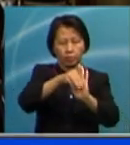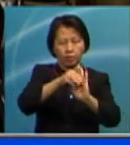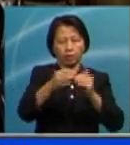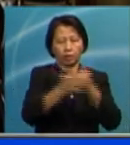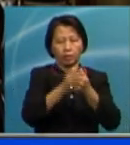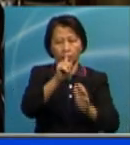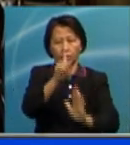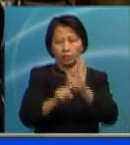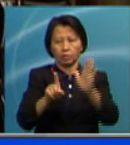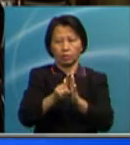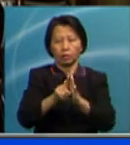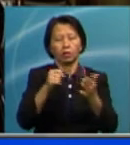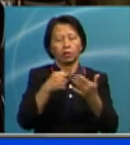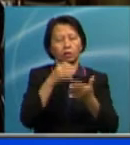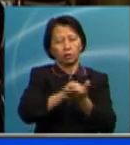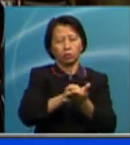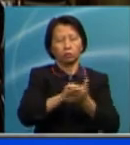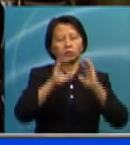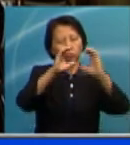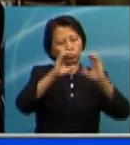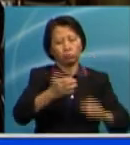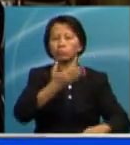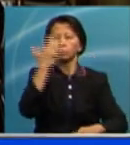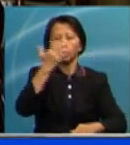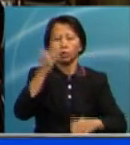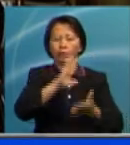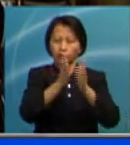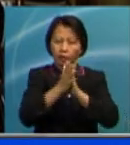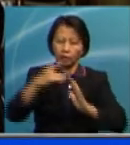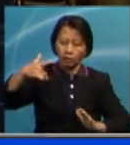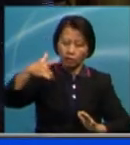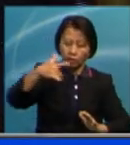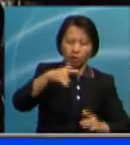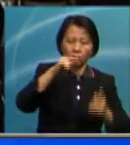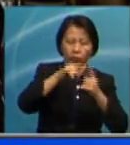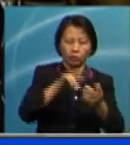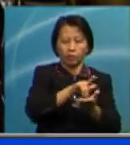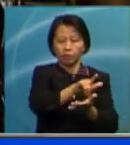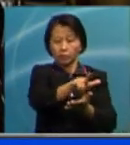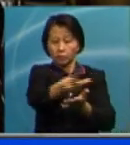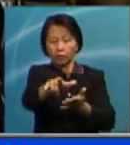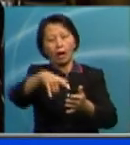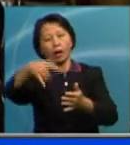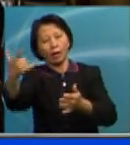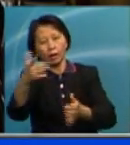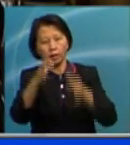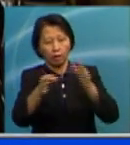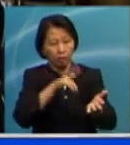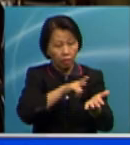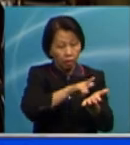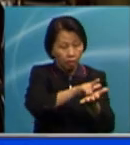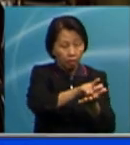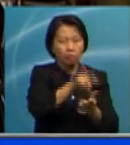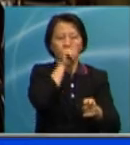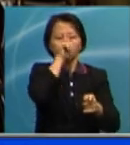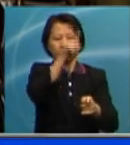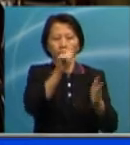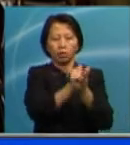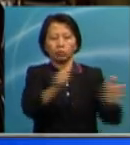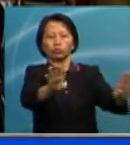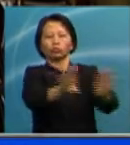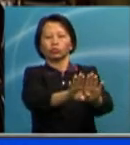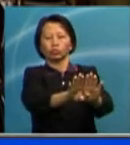hingga 1 jam adalah prosedur biasa supaya pesawat boleh terbang ke lapangan terbang lain sekiranya lapangan terbang destinasi sebenar